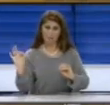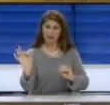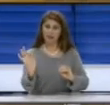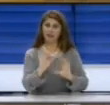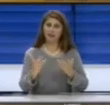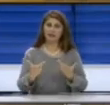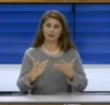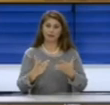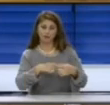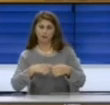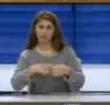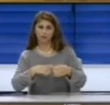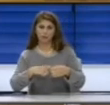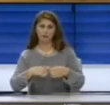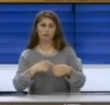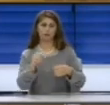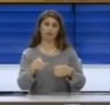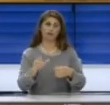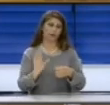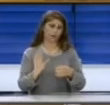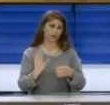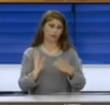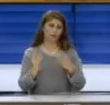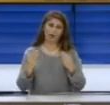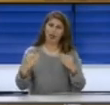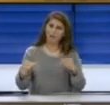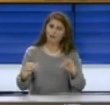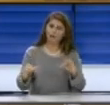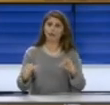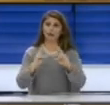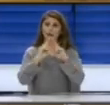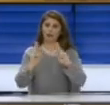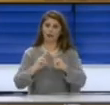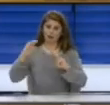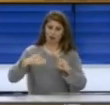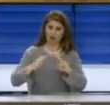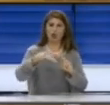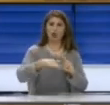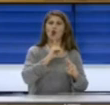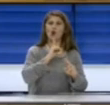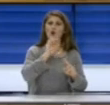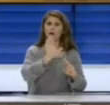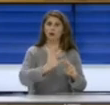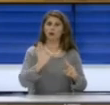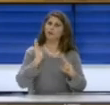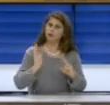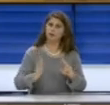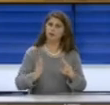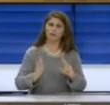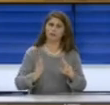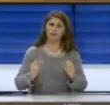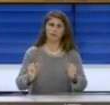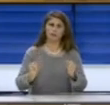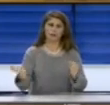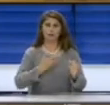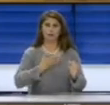ήταν πως η εξάρτηση από τομείς κρίσιμους και ευαίσθητους σε διεθνείς διακυμάνσεις όπως ο τουρισμός μπορεί να κλειδονήσει μια οικονομία